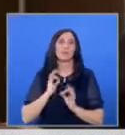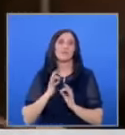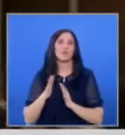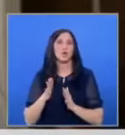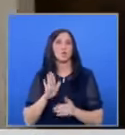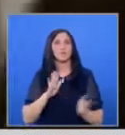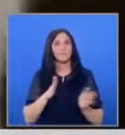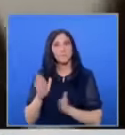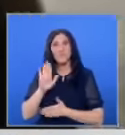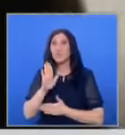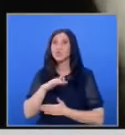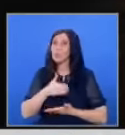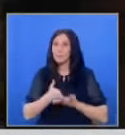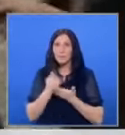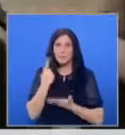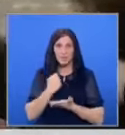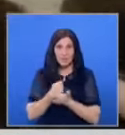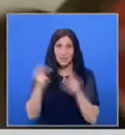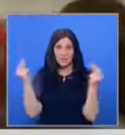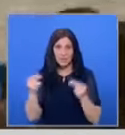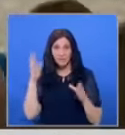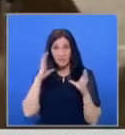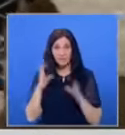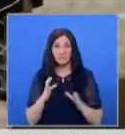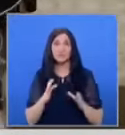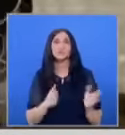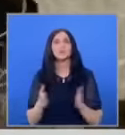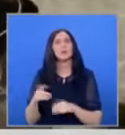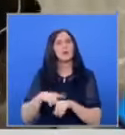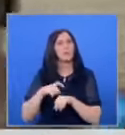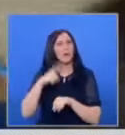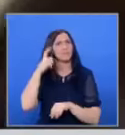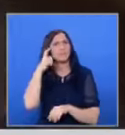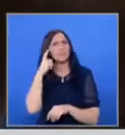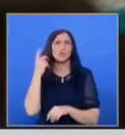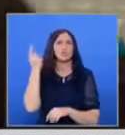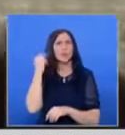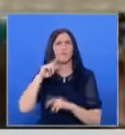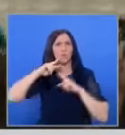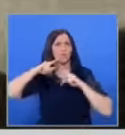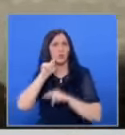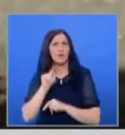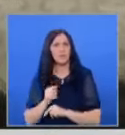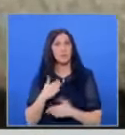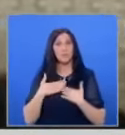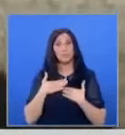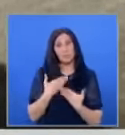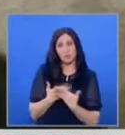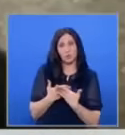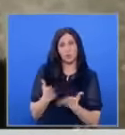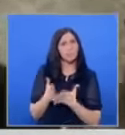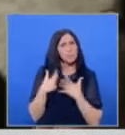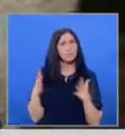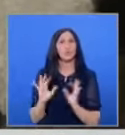Вие ще подкрепите ли първия мандат за ставане? Да. Мисля, че вчера ви отговорих на въпроса. Ние се отнасяме